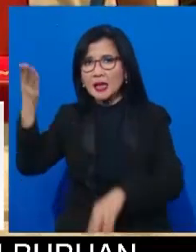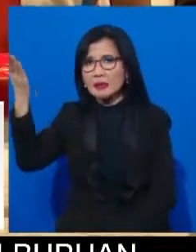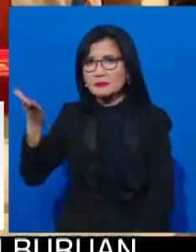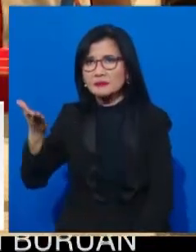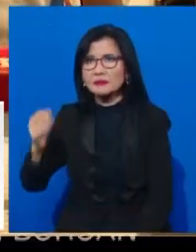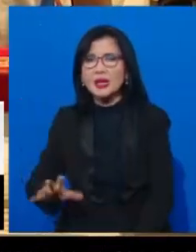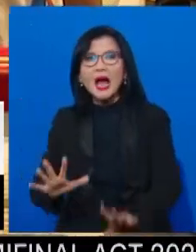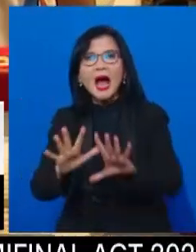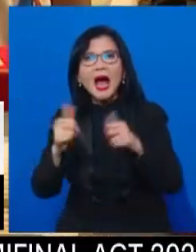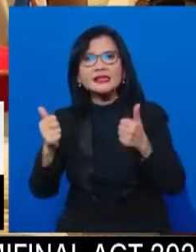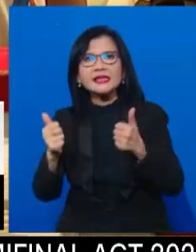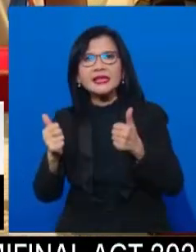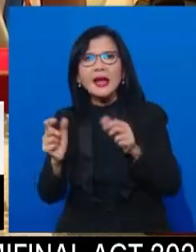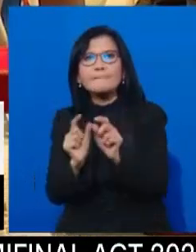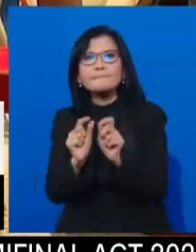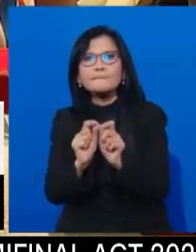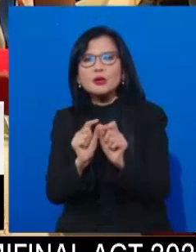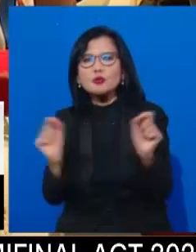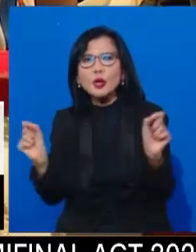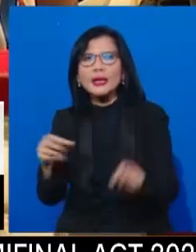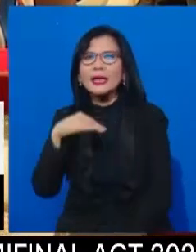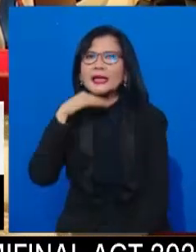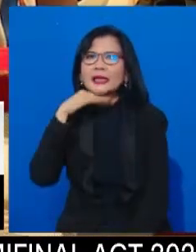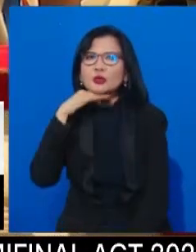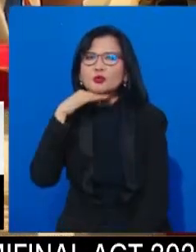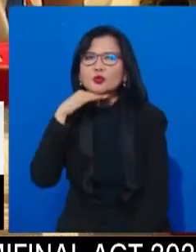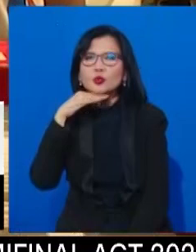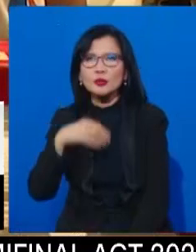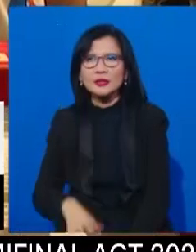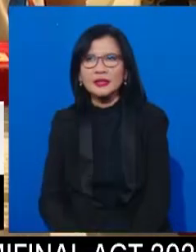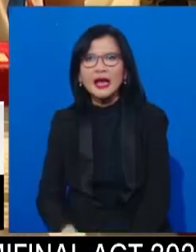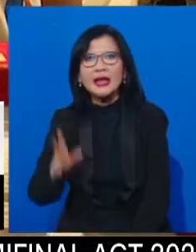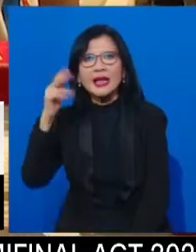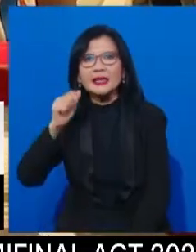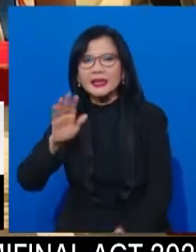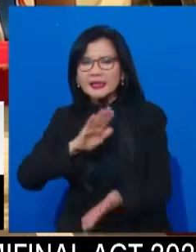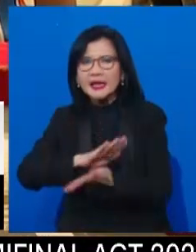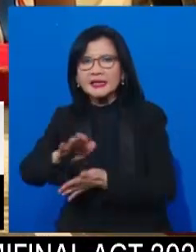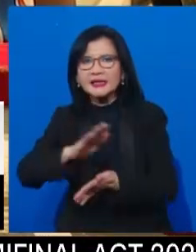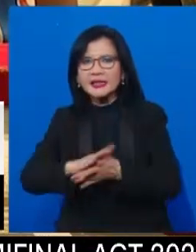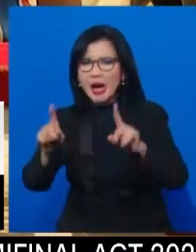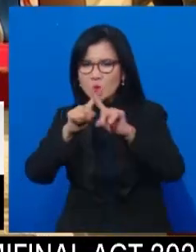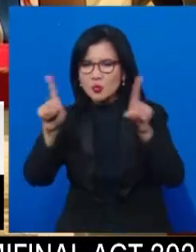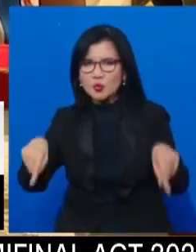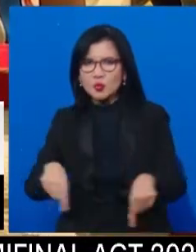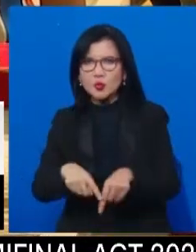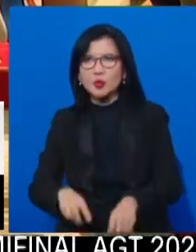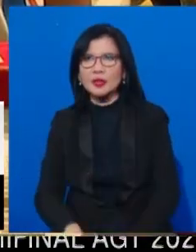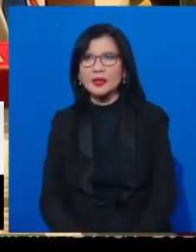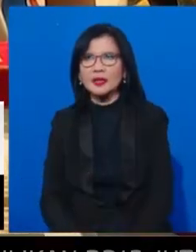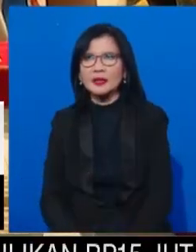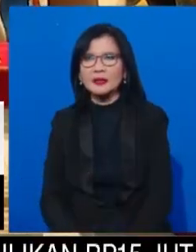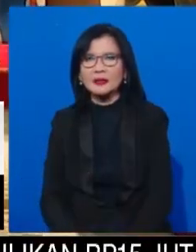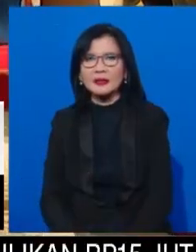Ini hasil pengukurannya. Ya, kita tunggu sampai stabil, kemudian kita cetak. Untuk baku mutu emisinya,